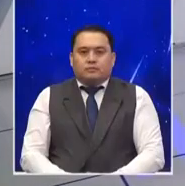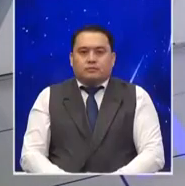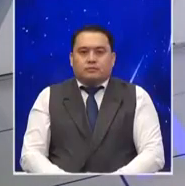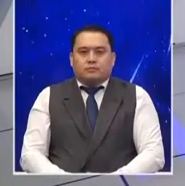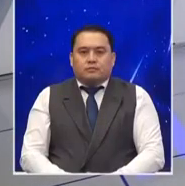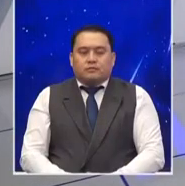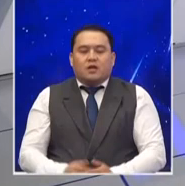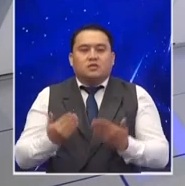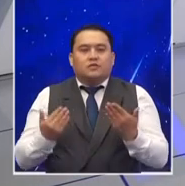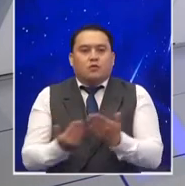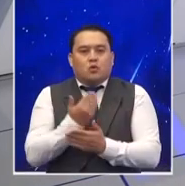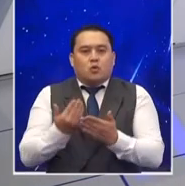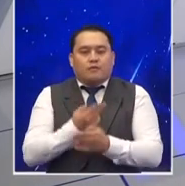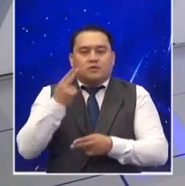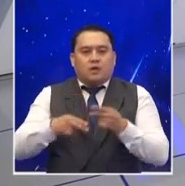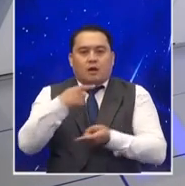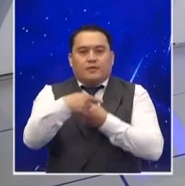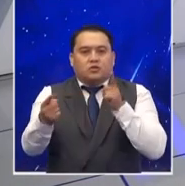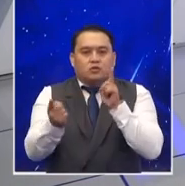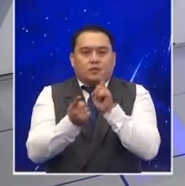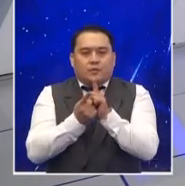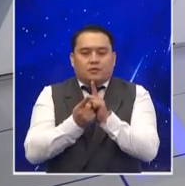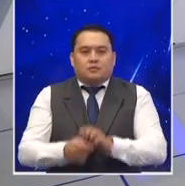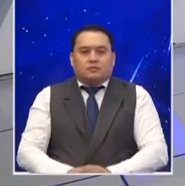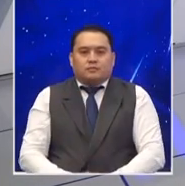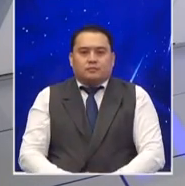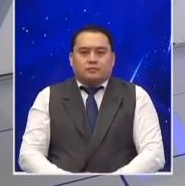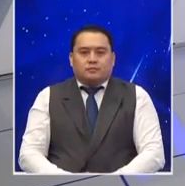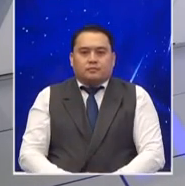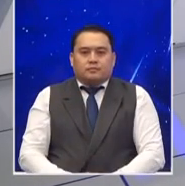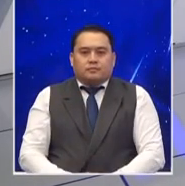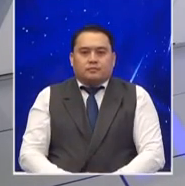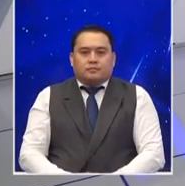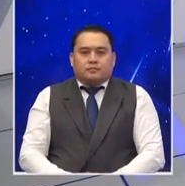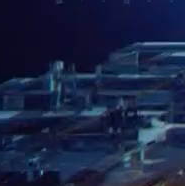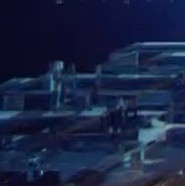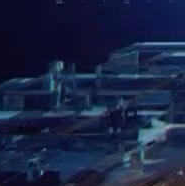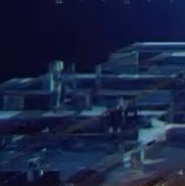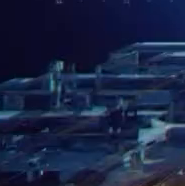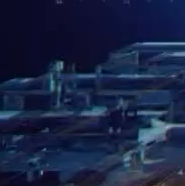Это была последняя информация на сегодня. Спасибо за внимание. Отличных выходных.